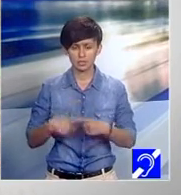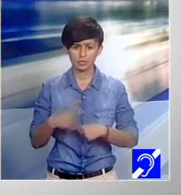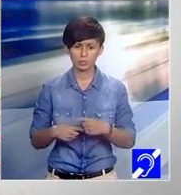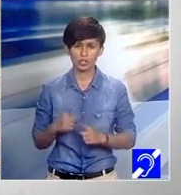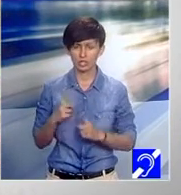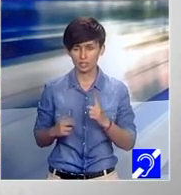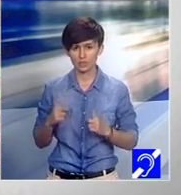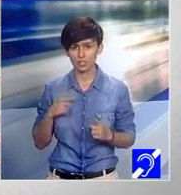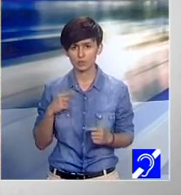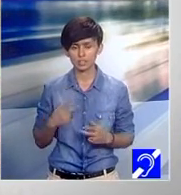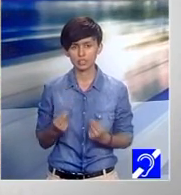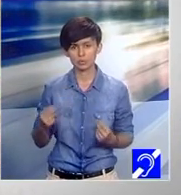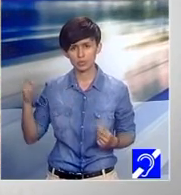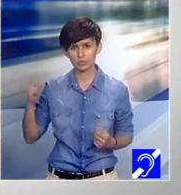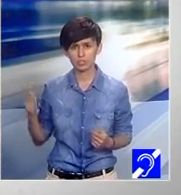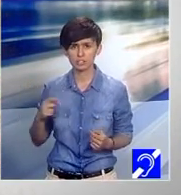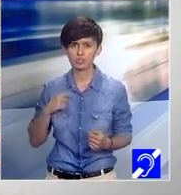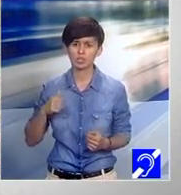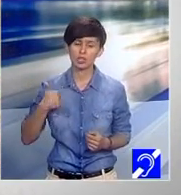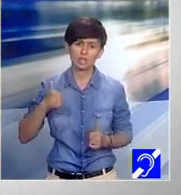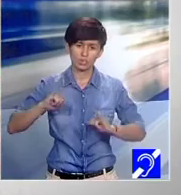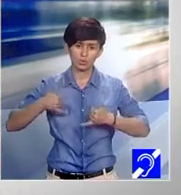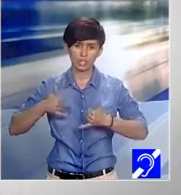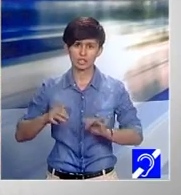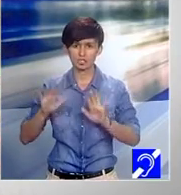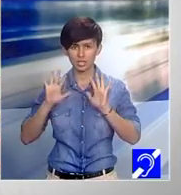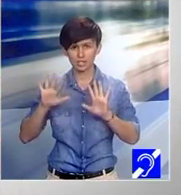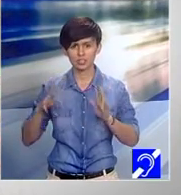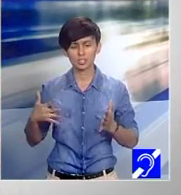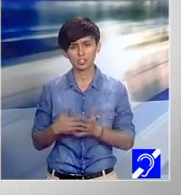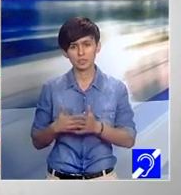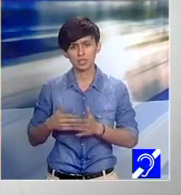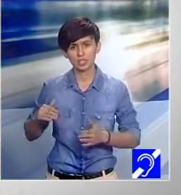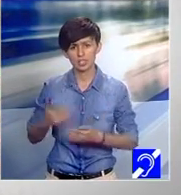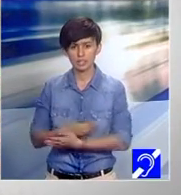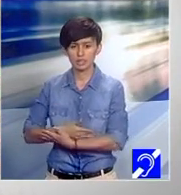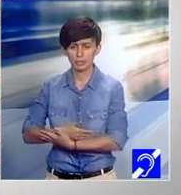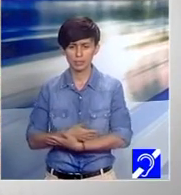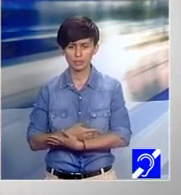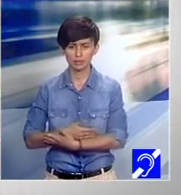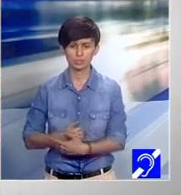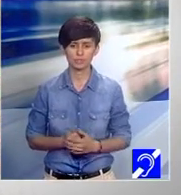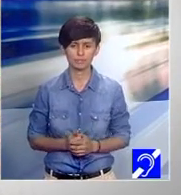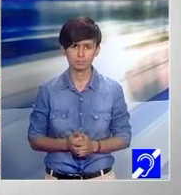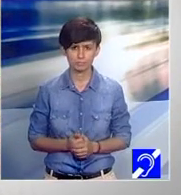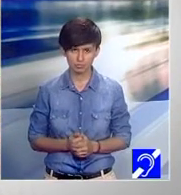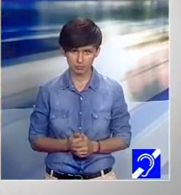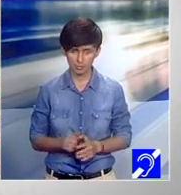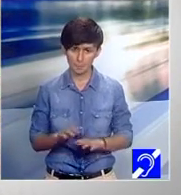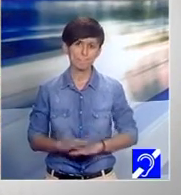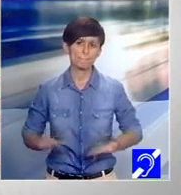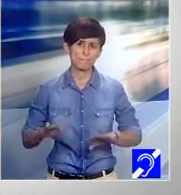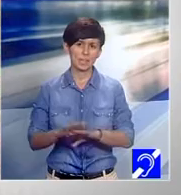un caz la 10.000 de nou născuți. În populația romă